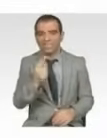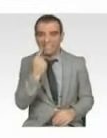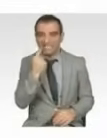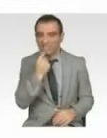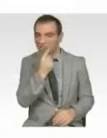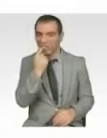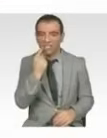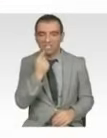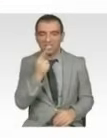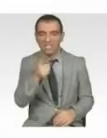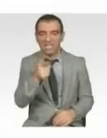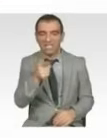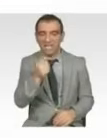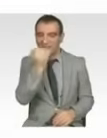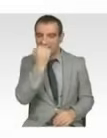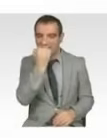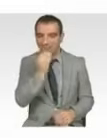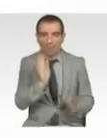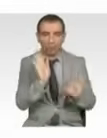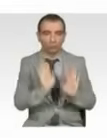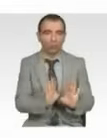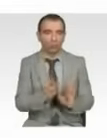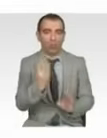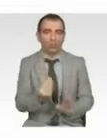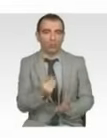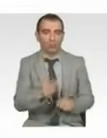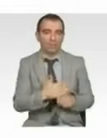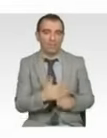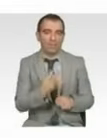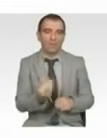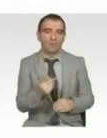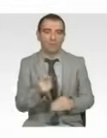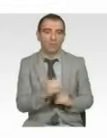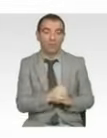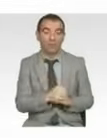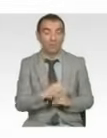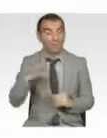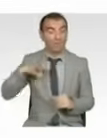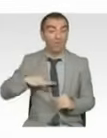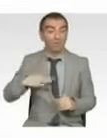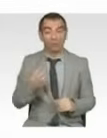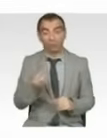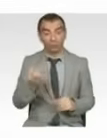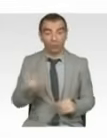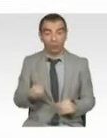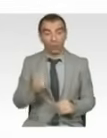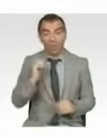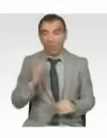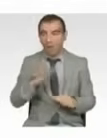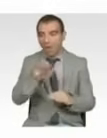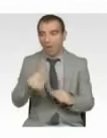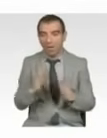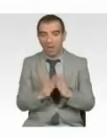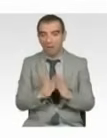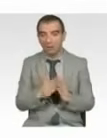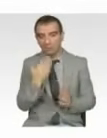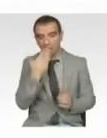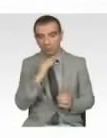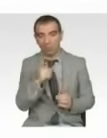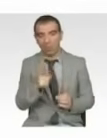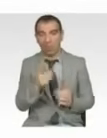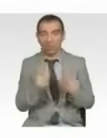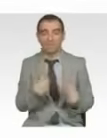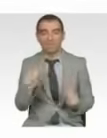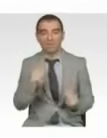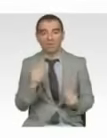dişinizin kanayan yerine koyduğunuzda kanamayı da durduruyor. Bu kadar faydalı. Çok faydalı. Her evde de yoktur. Yani her evde olması